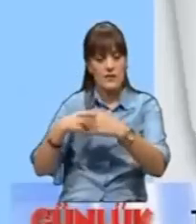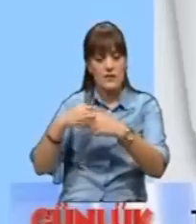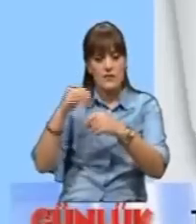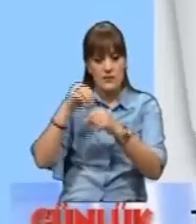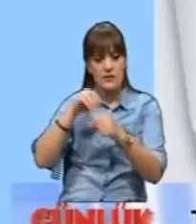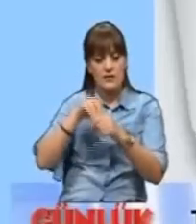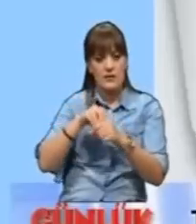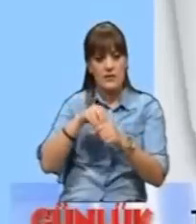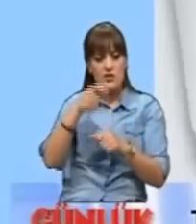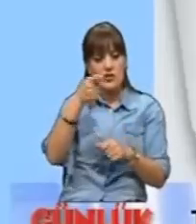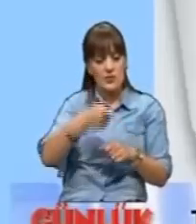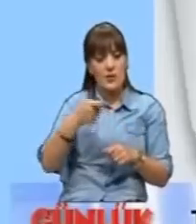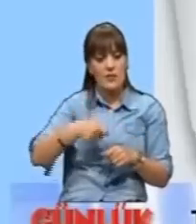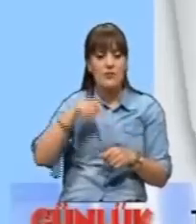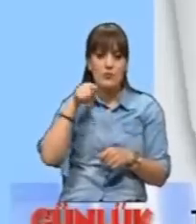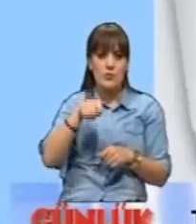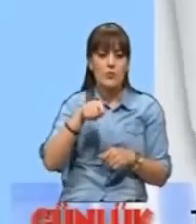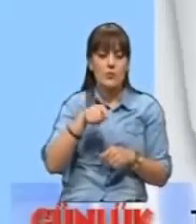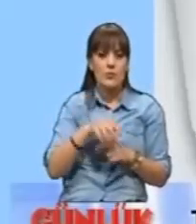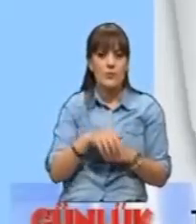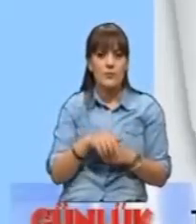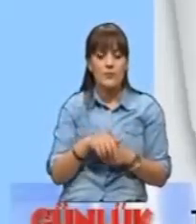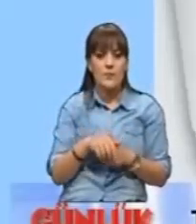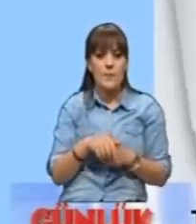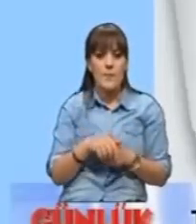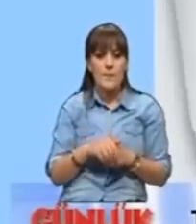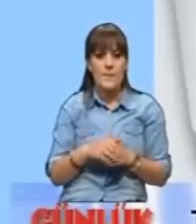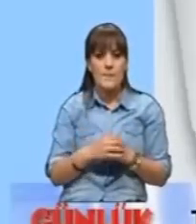Diyalizin şart şöyle.